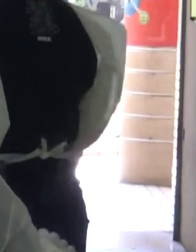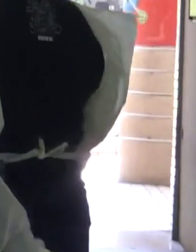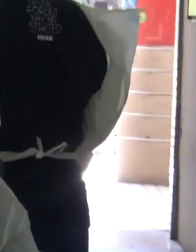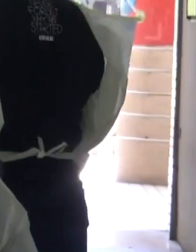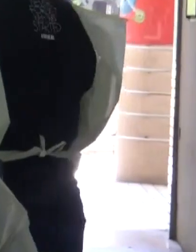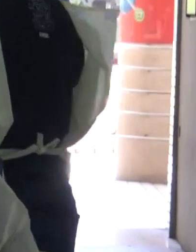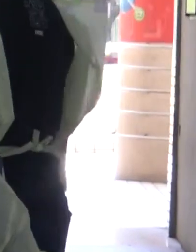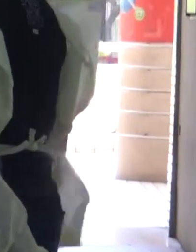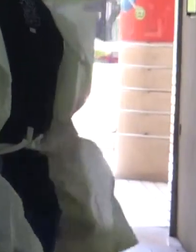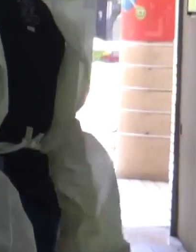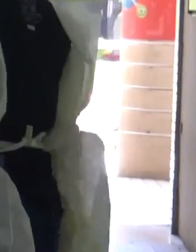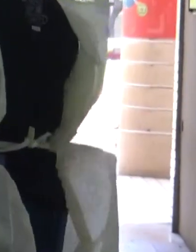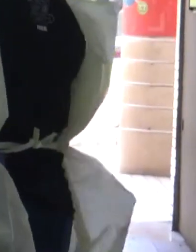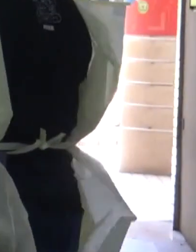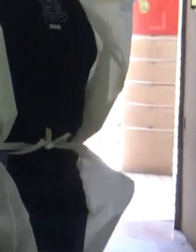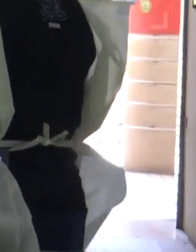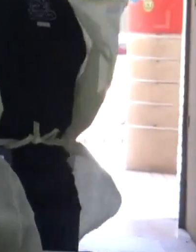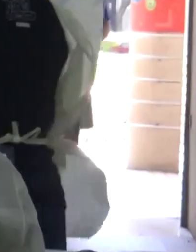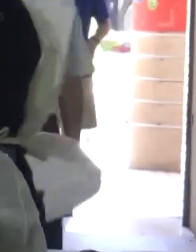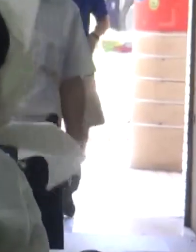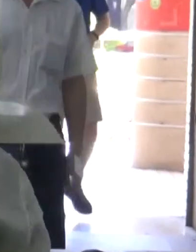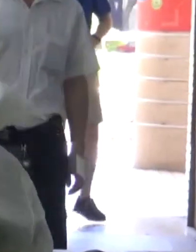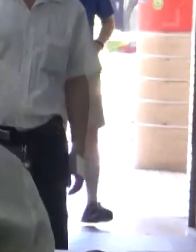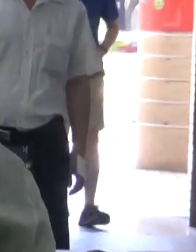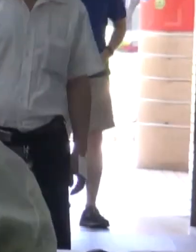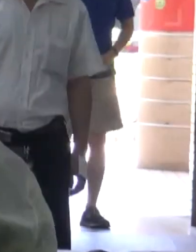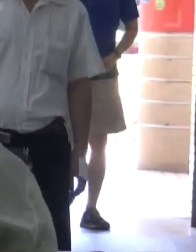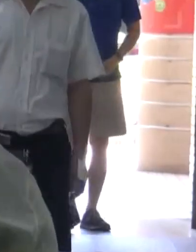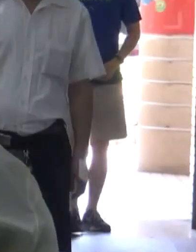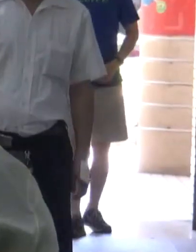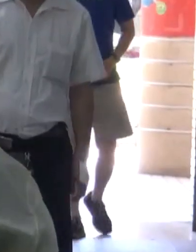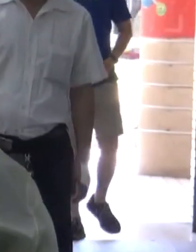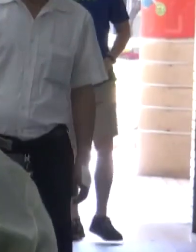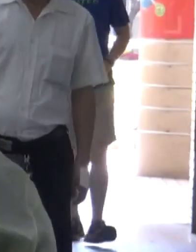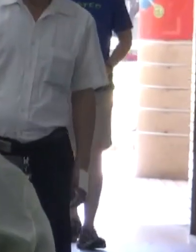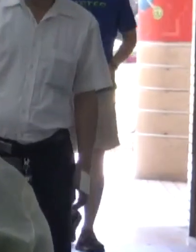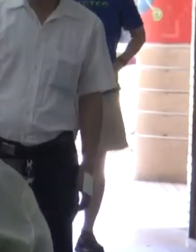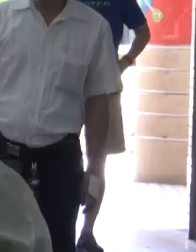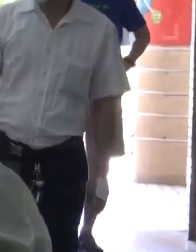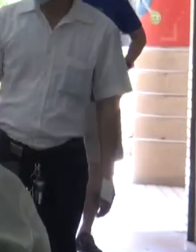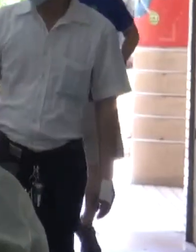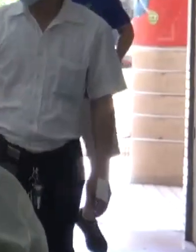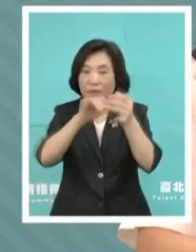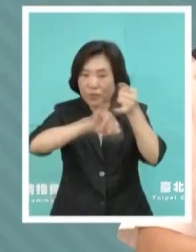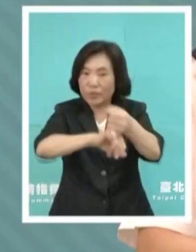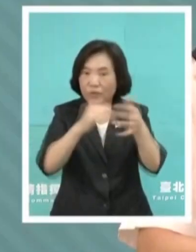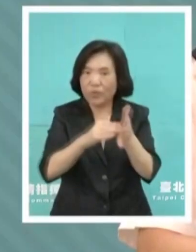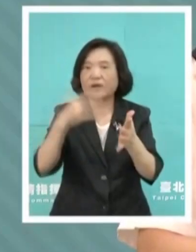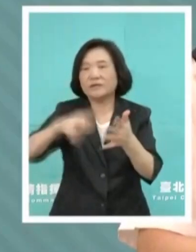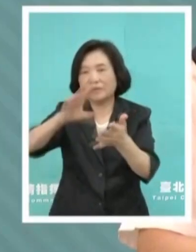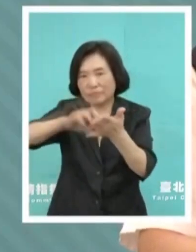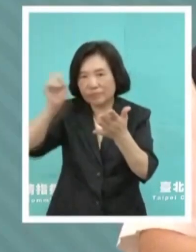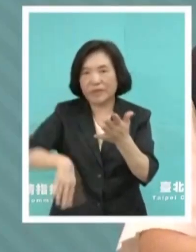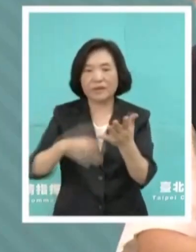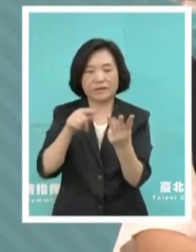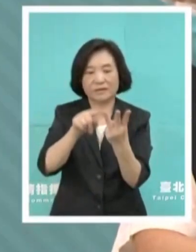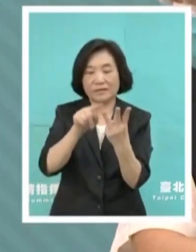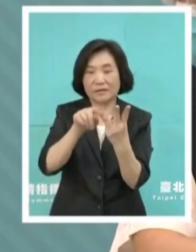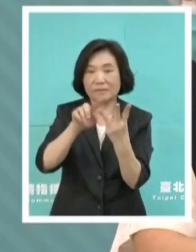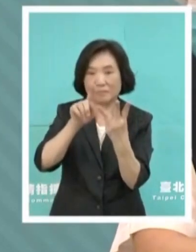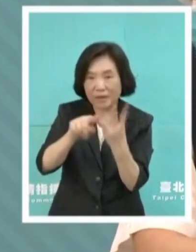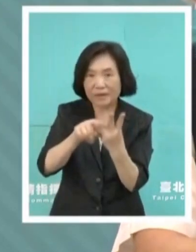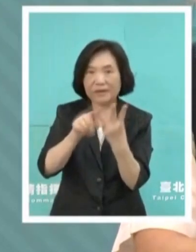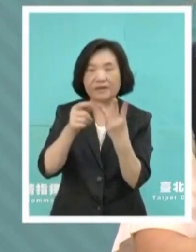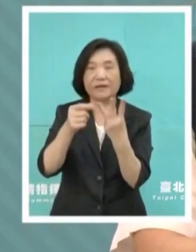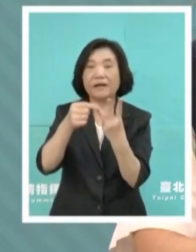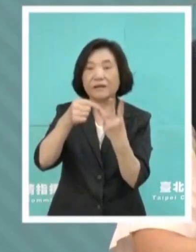约系统也增加取消预约功能，只要在预约期限前，也可以进行预约取消。 你按到这个预约取消